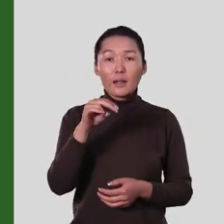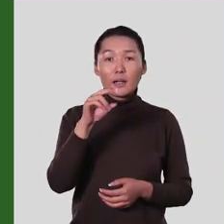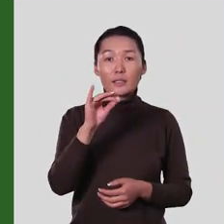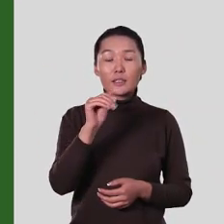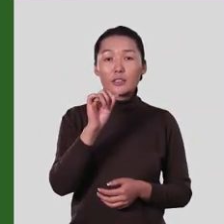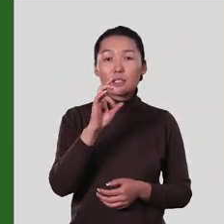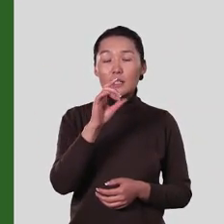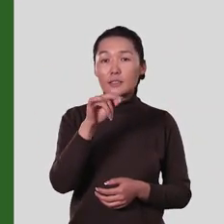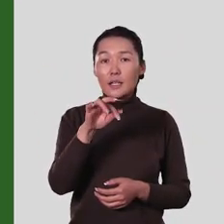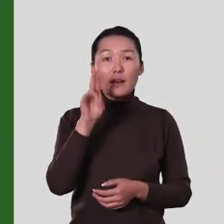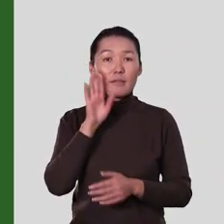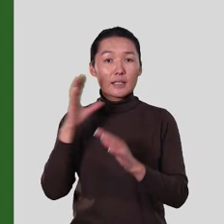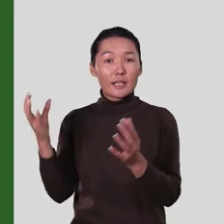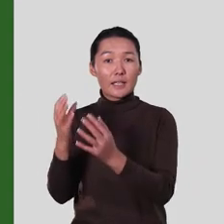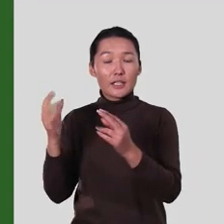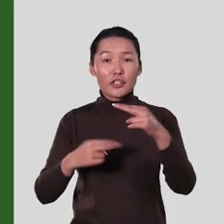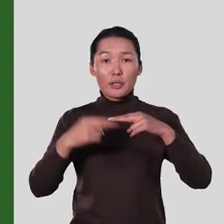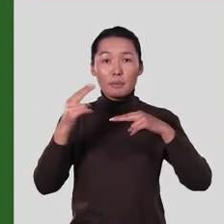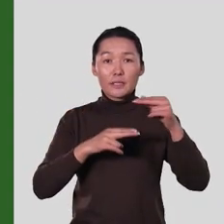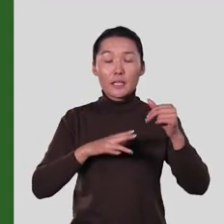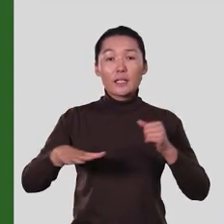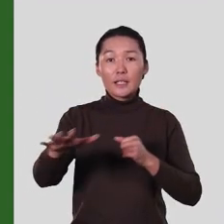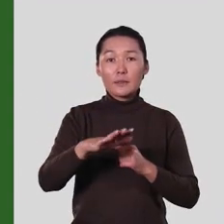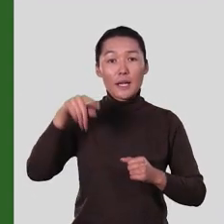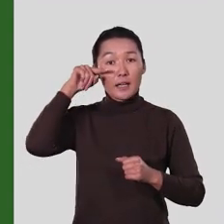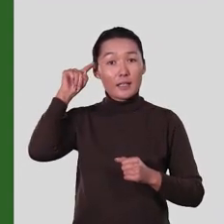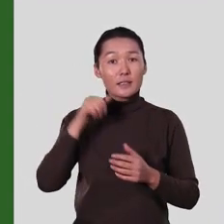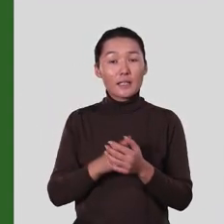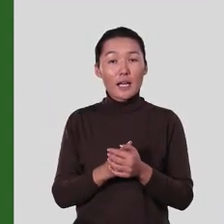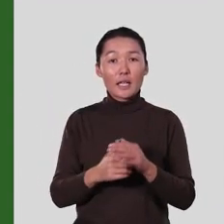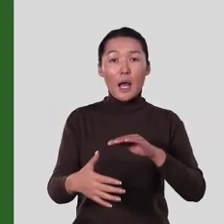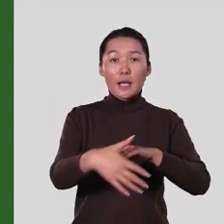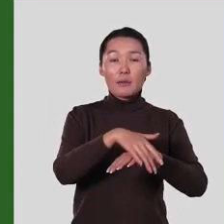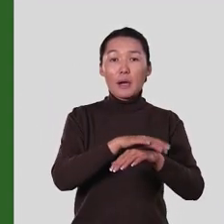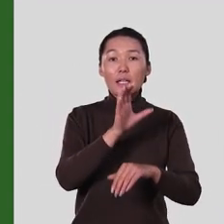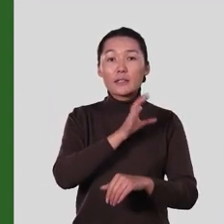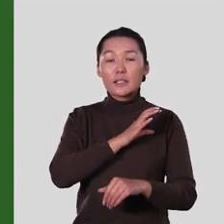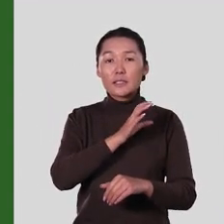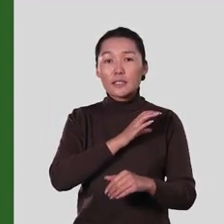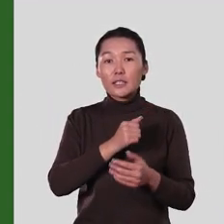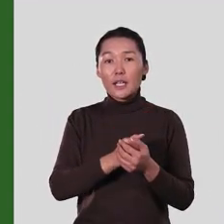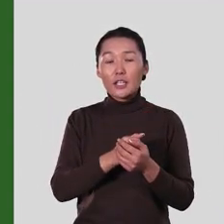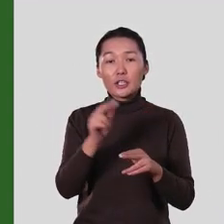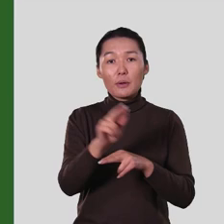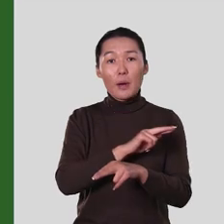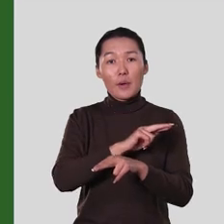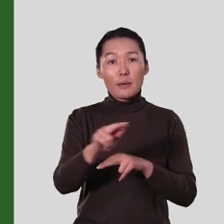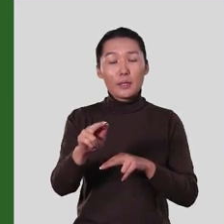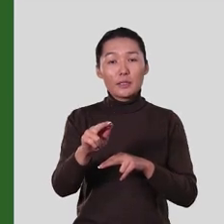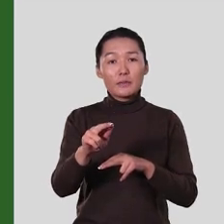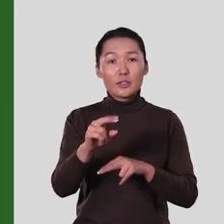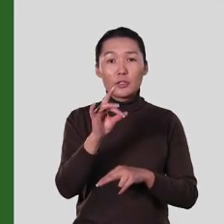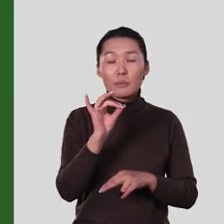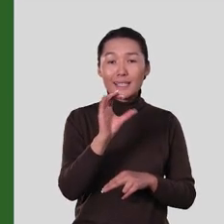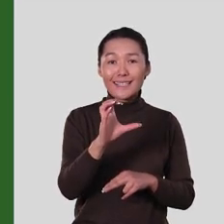Андижанское водохранилище построено на земле Кыргызстана и покрыло ценнейшие обрабатывающиеся под